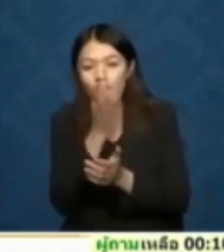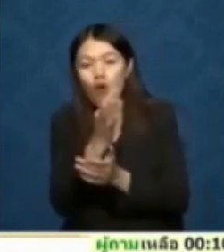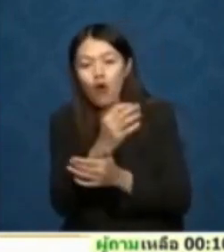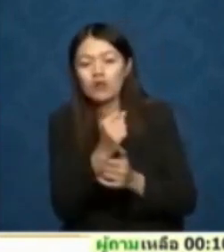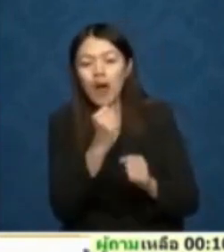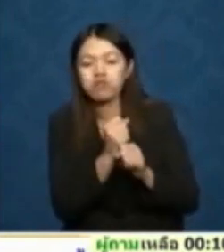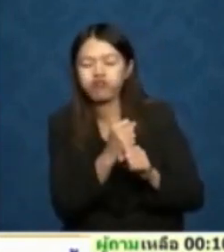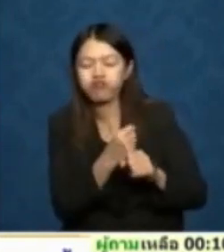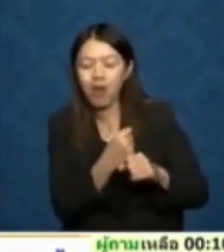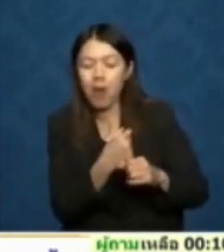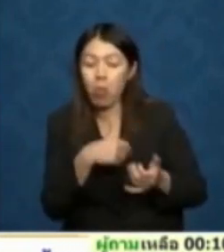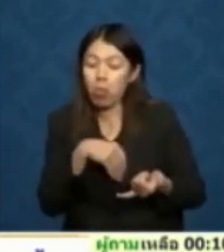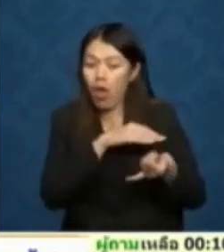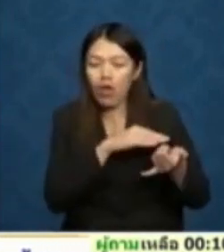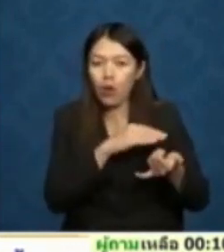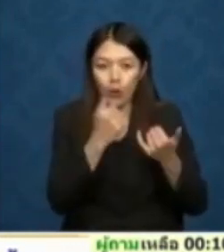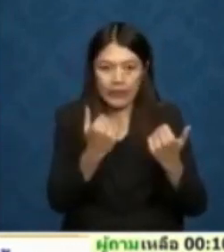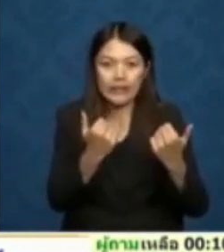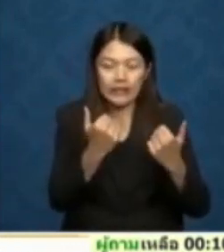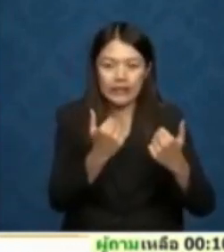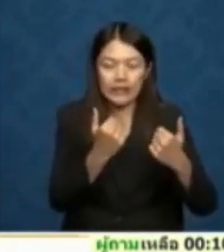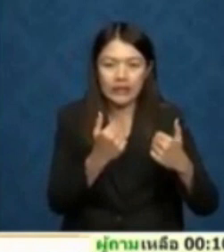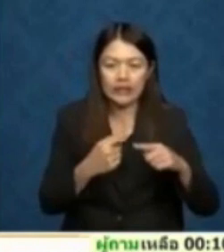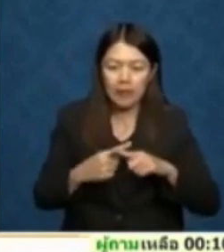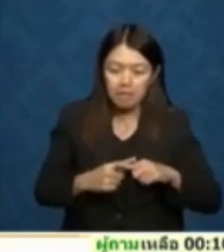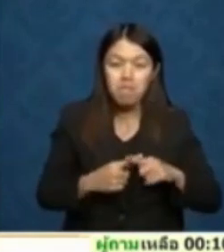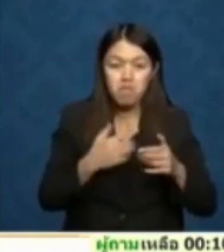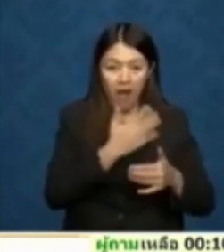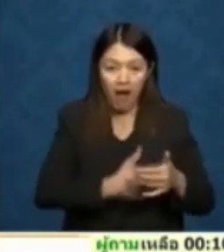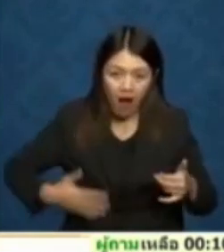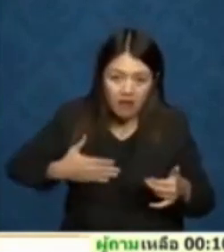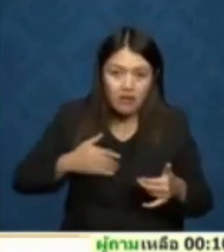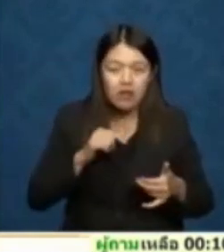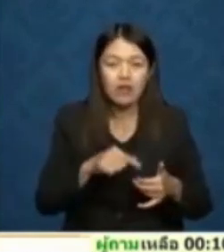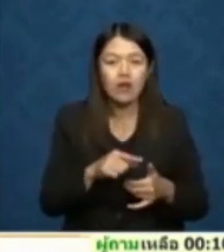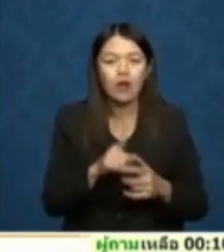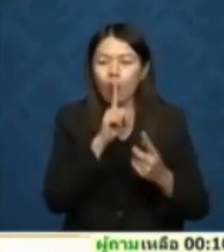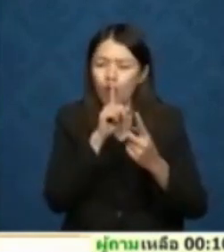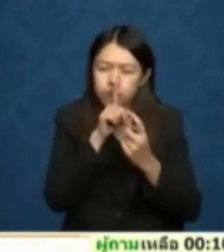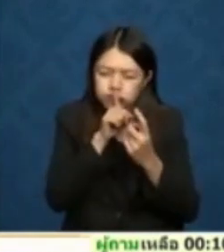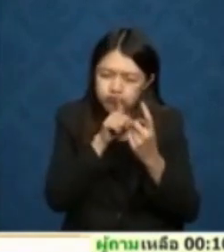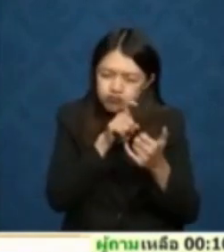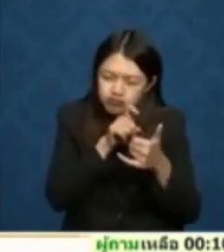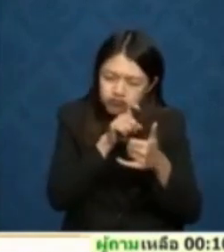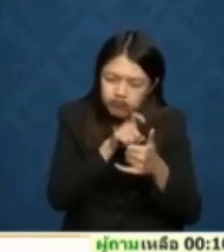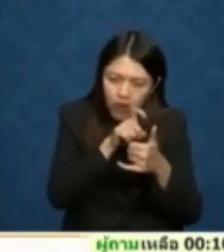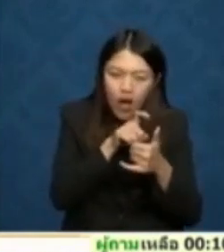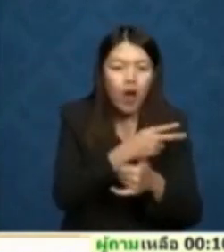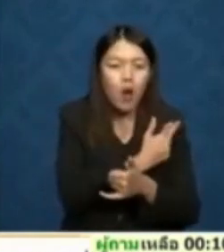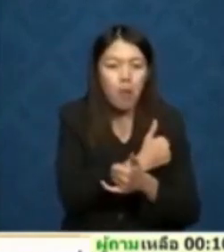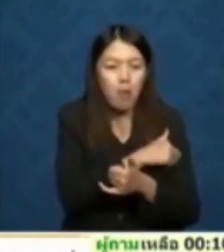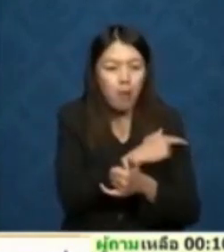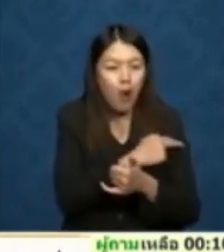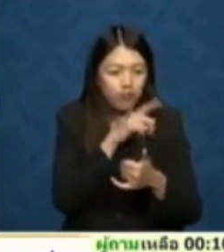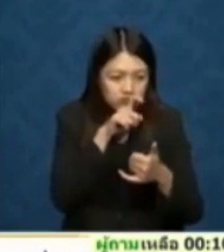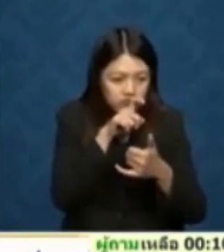ายได้ในวันนี้นะครับซึ่งการสอบปากคำผู้เสียหายและแพทย์ที่ทำการรักษาต่างๆเหล่